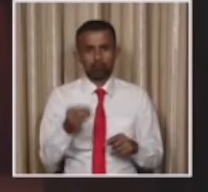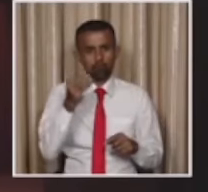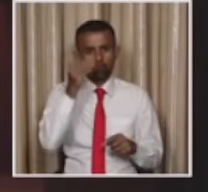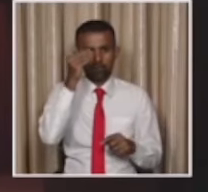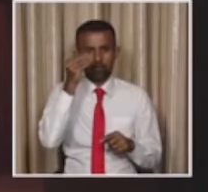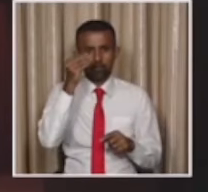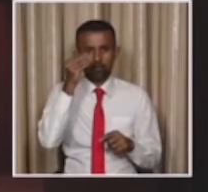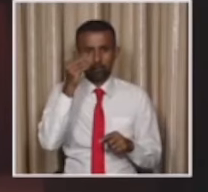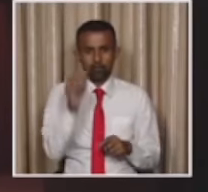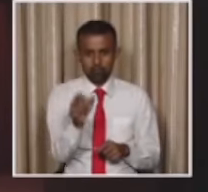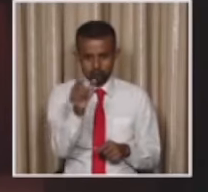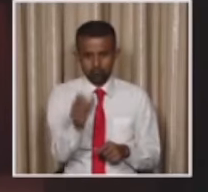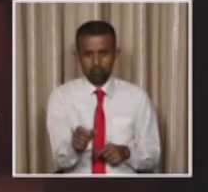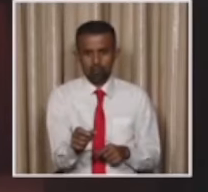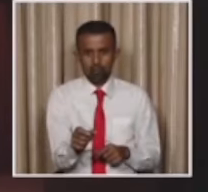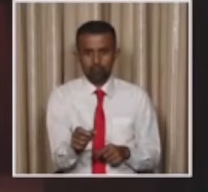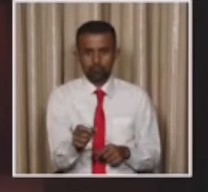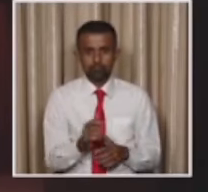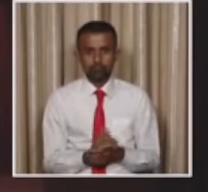ක්‍රියාවලිය එතුමා එක